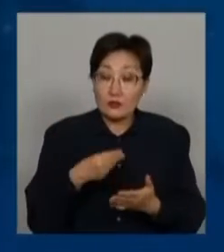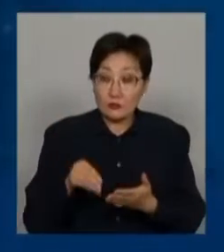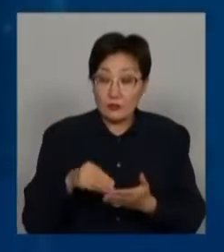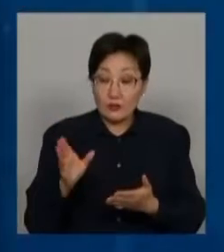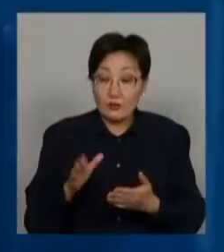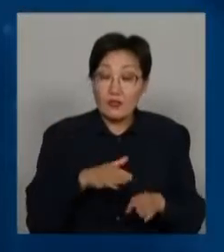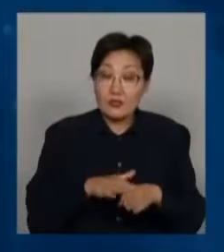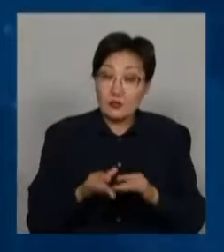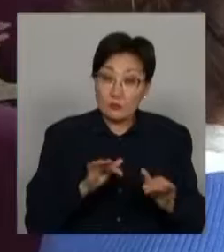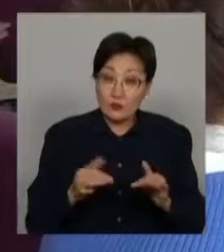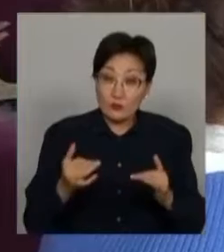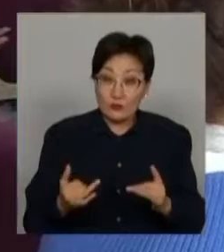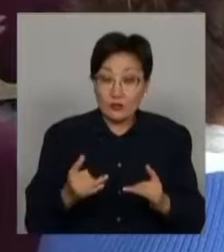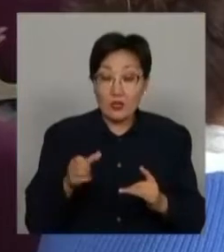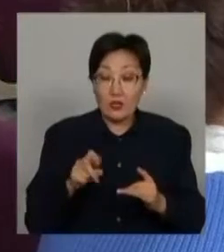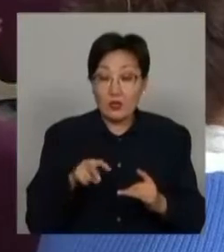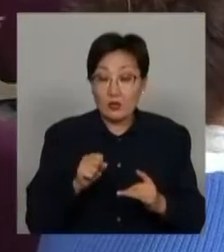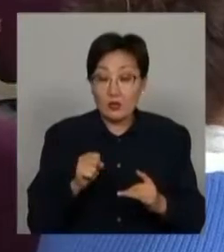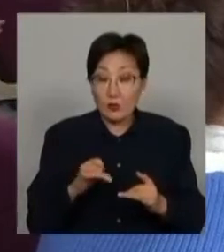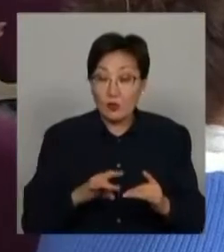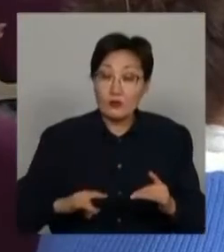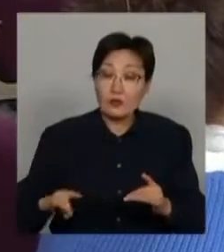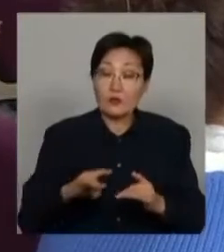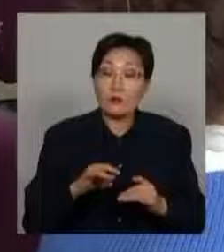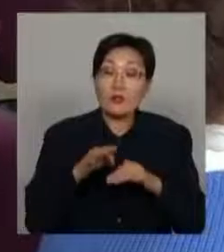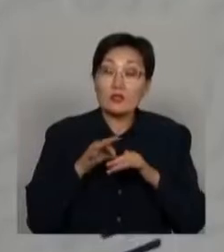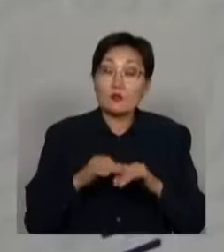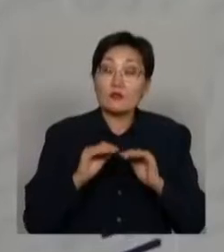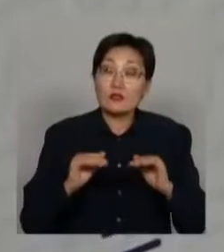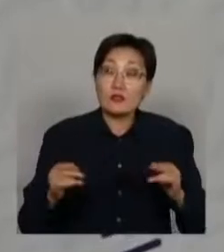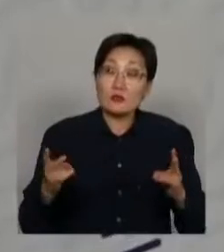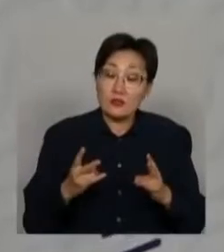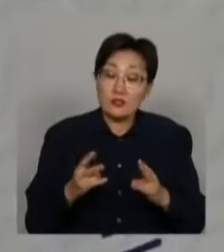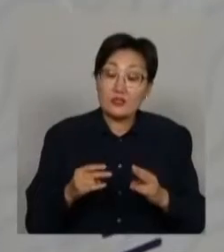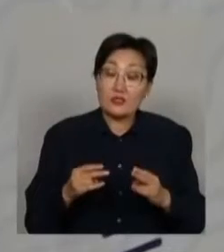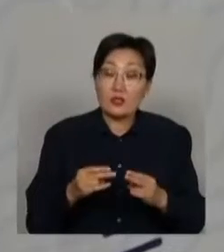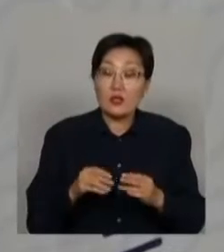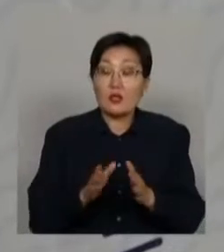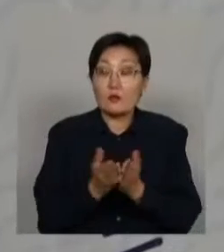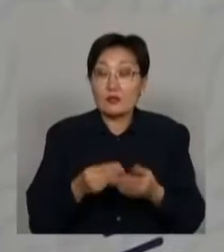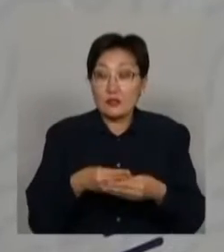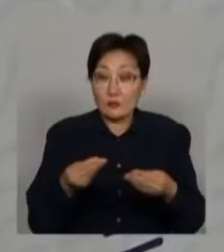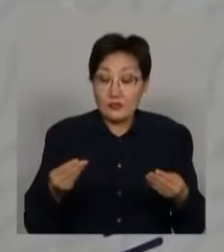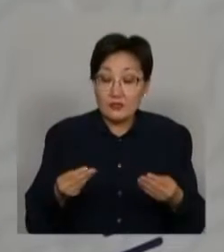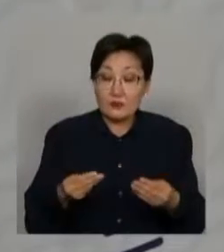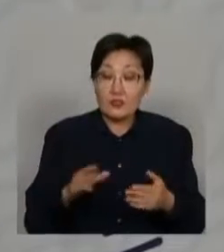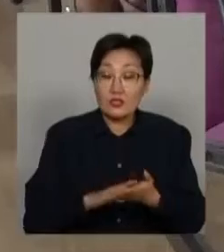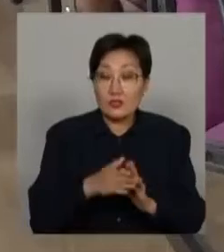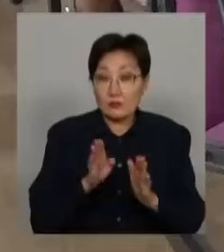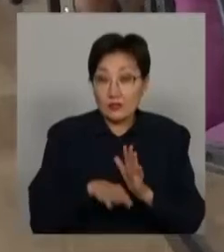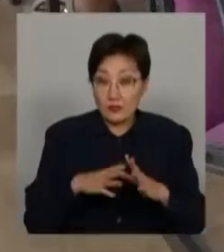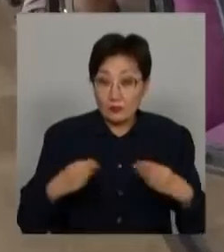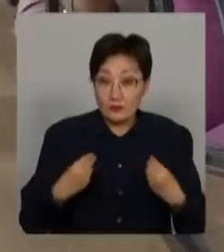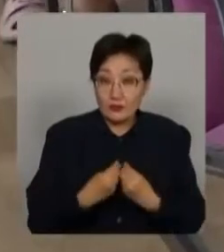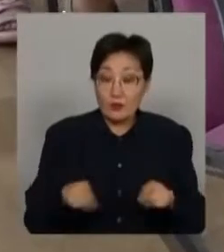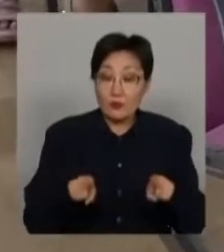жүзеге асып жатқан іс-шара бүгін Алатау ауданында өтіп, жергілікті оқушыларға керек жарақ табыс етілді. Ұйымдастырушылар аз қамтылған отбасыларға